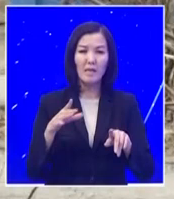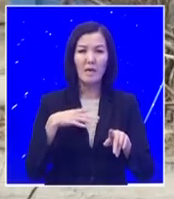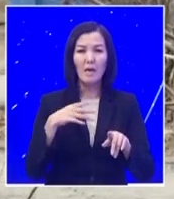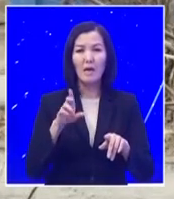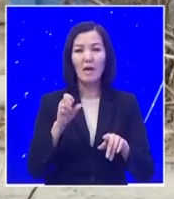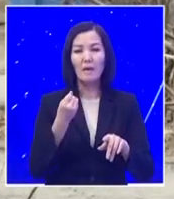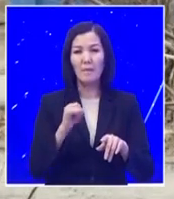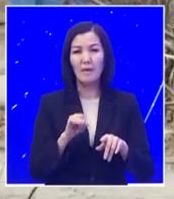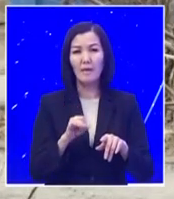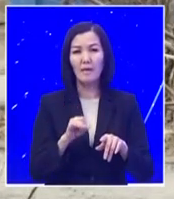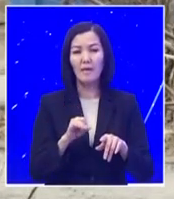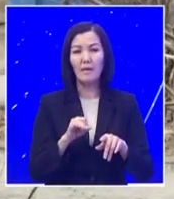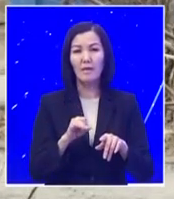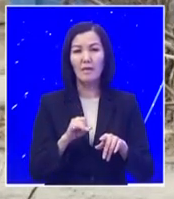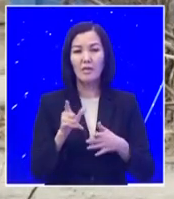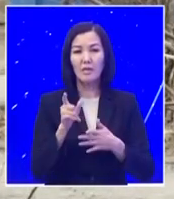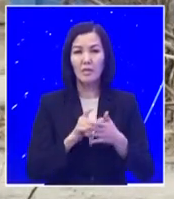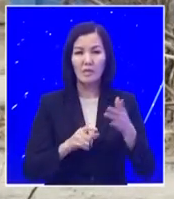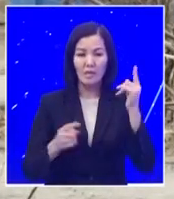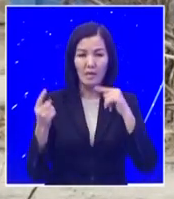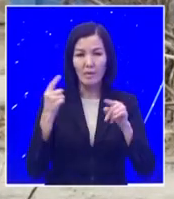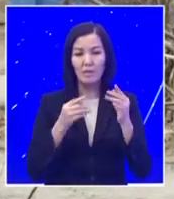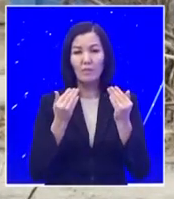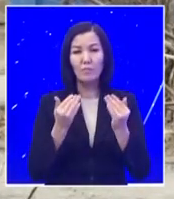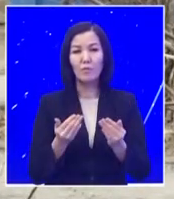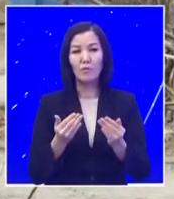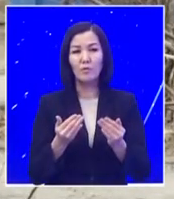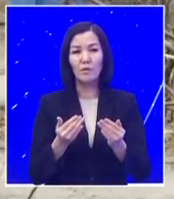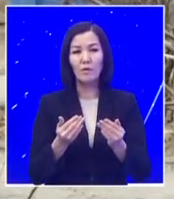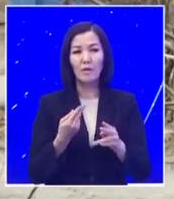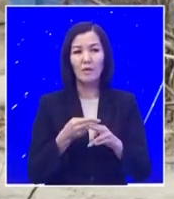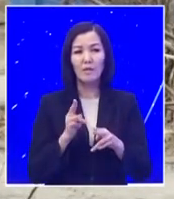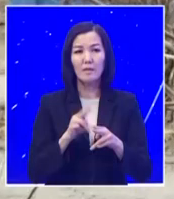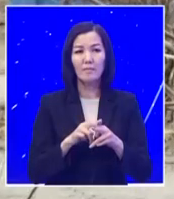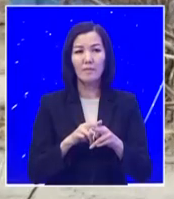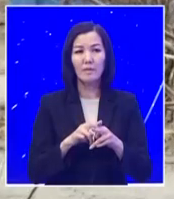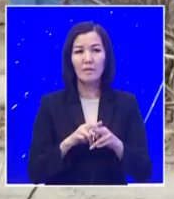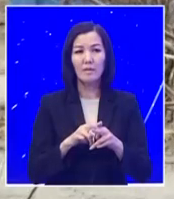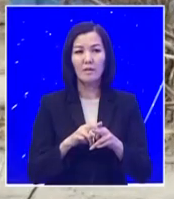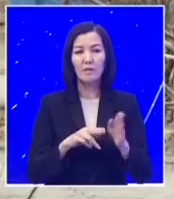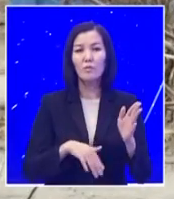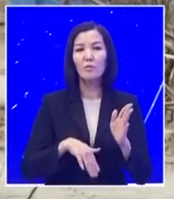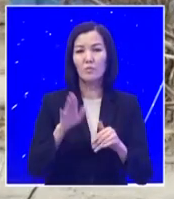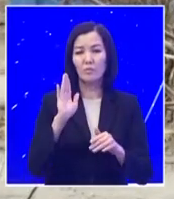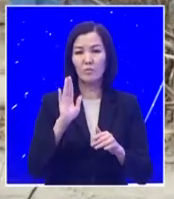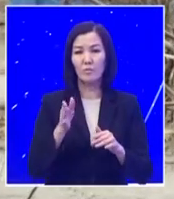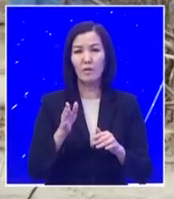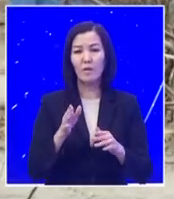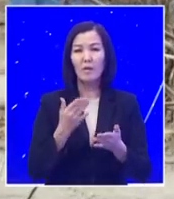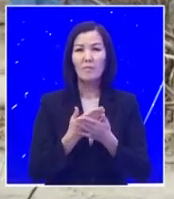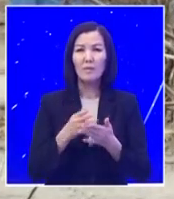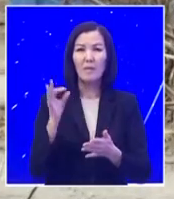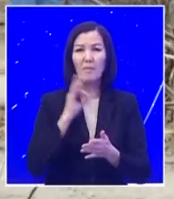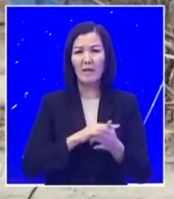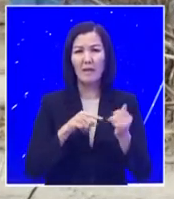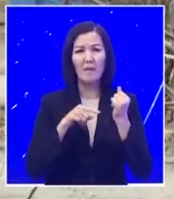Абай сынаған кейбір дүниелерді біз бүгін тіпті асып кеттік па деп. Әсіресе пайда,